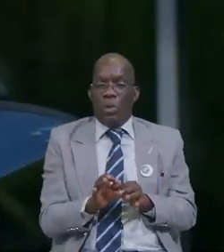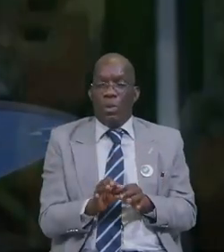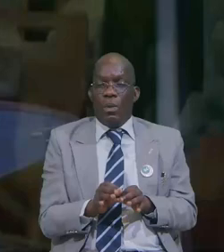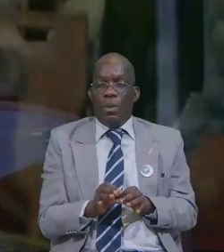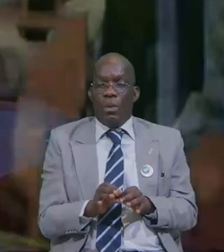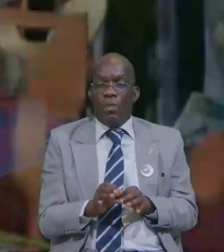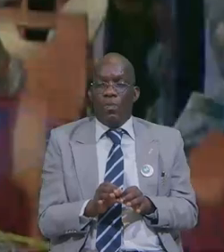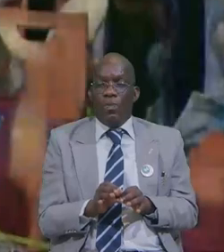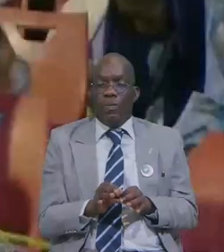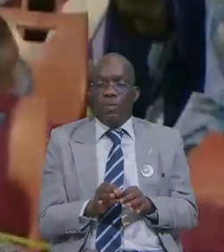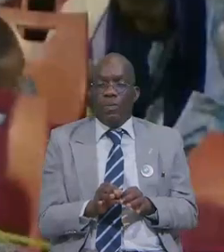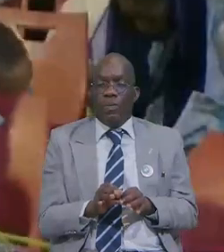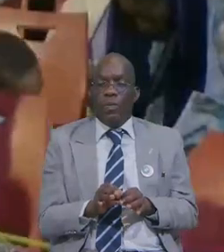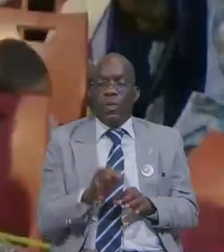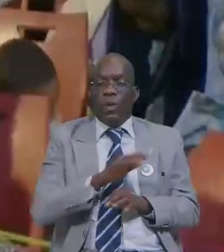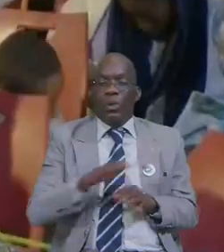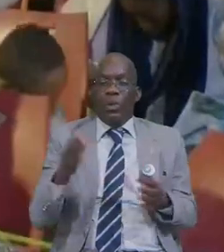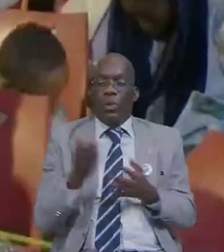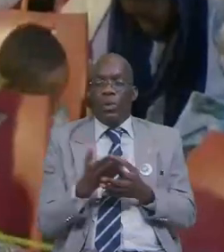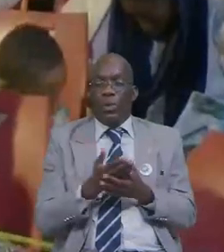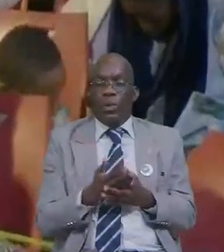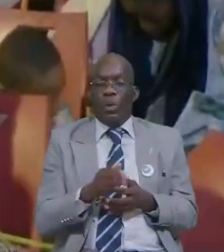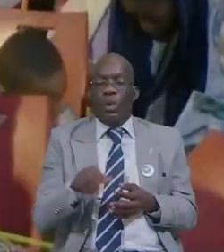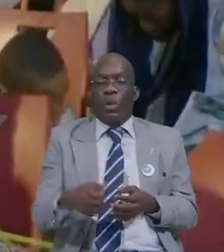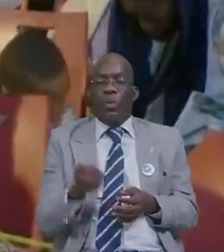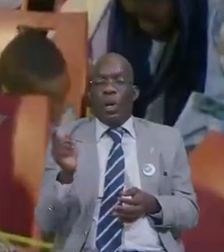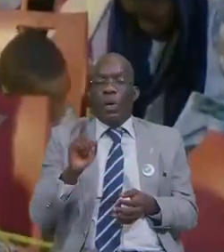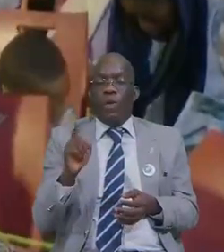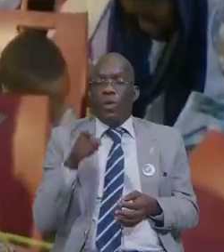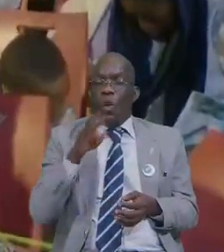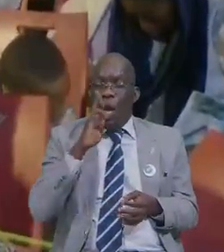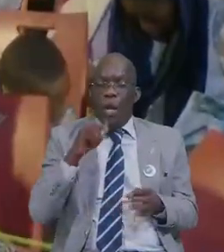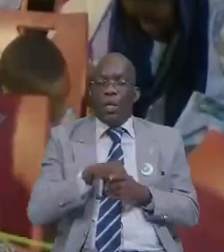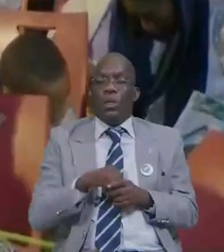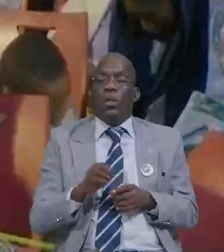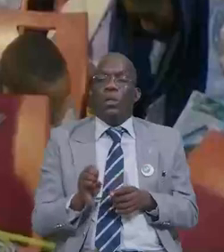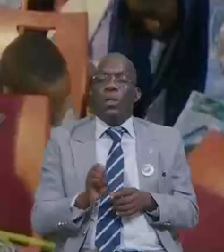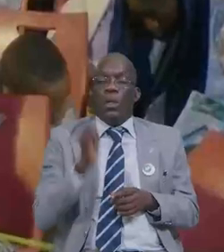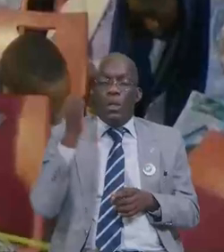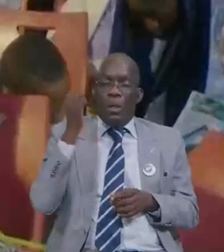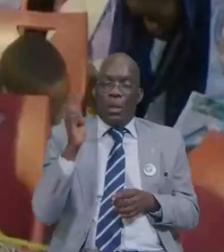Faisons la même chose partout. Pas de distraction. En Afrique, dans nos nations.